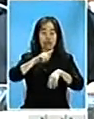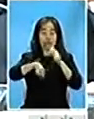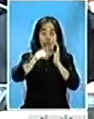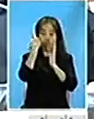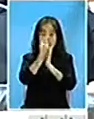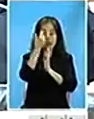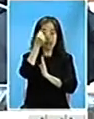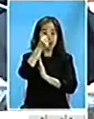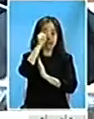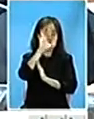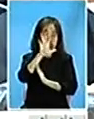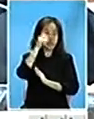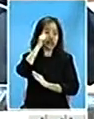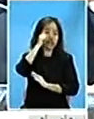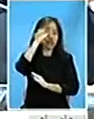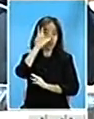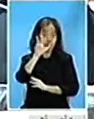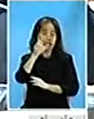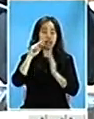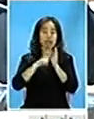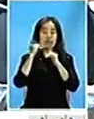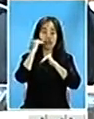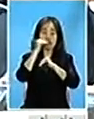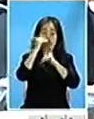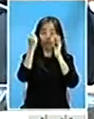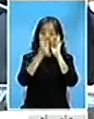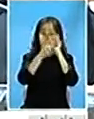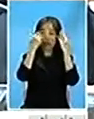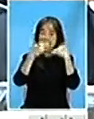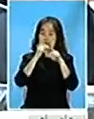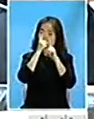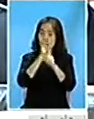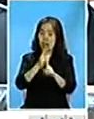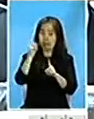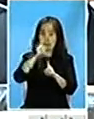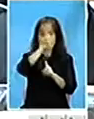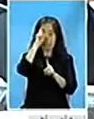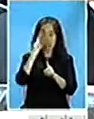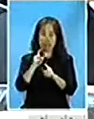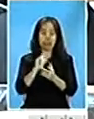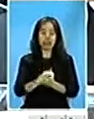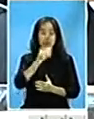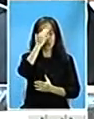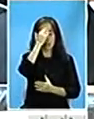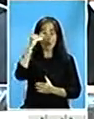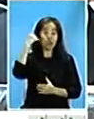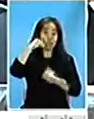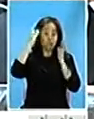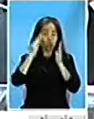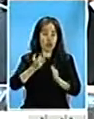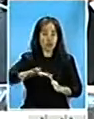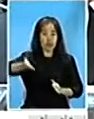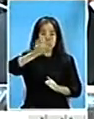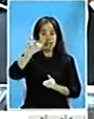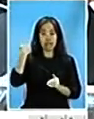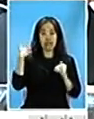ง3วันที่ท่านประธานได้กำหนดไว้เบื้องต้นเนี่ยจะเป็นไปตามนั้นหรือไม่เพราะว่าทุกท่านเนี่ยมีสิทธิ์เมื่อขอแ